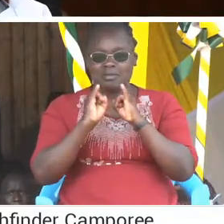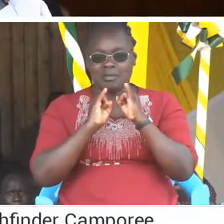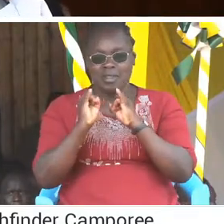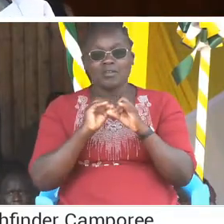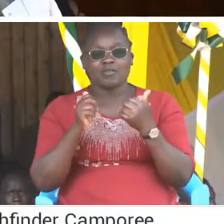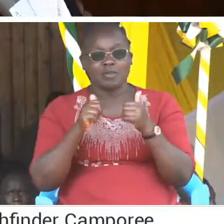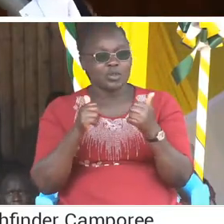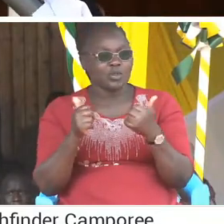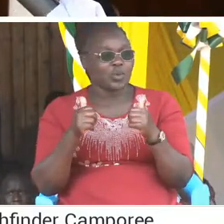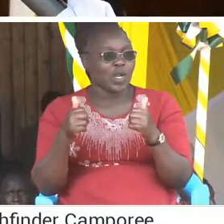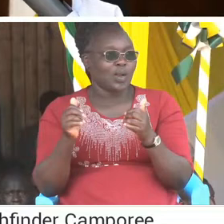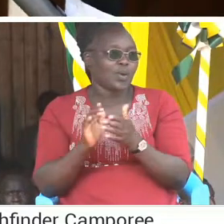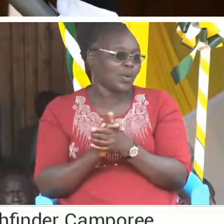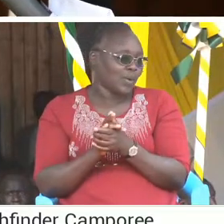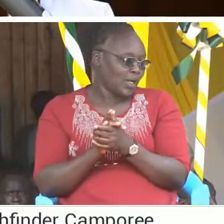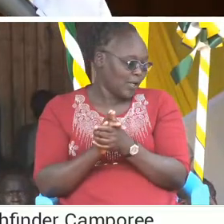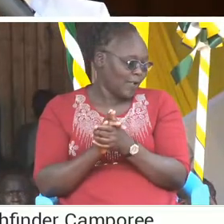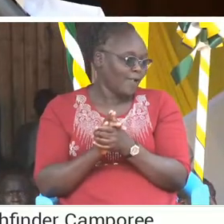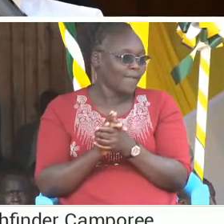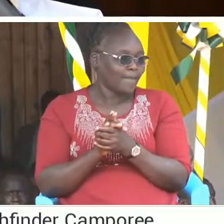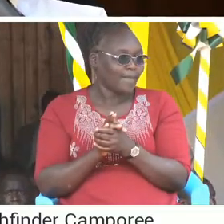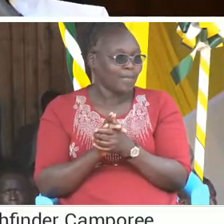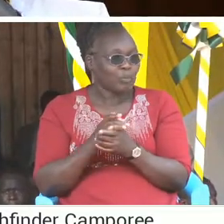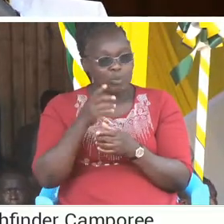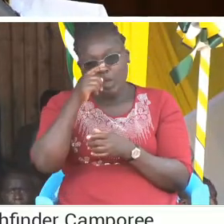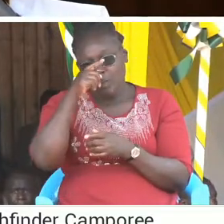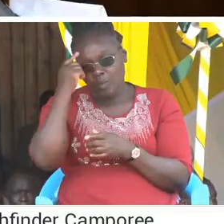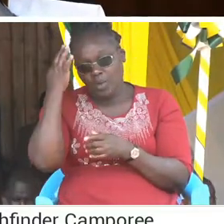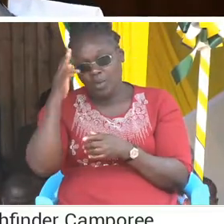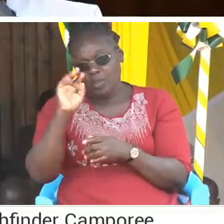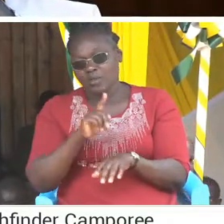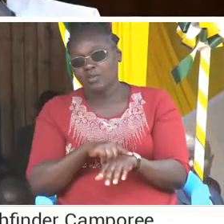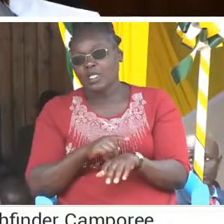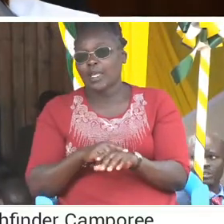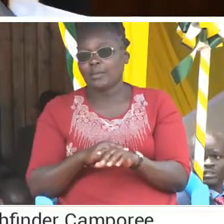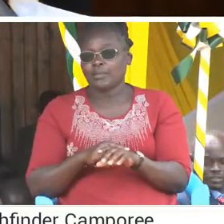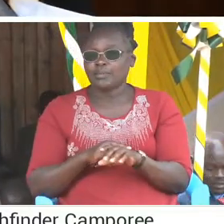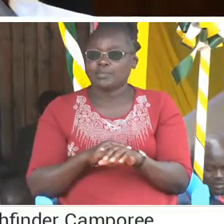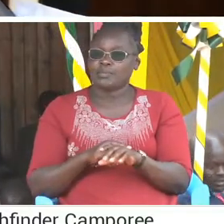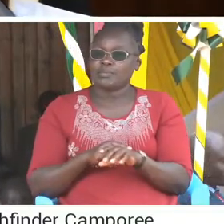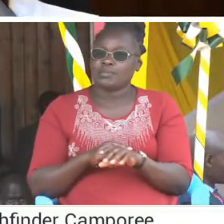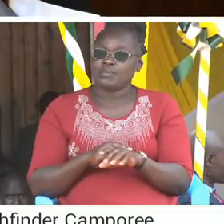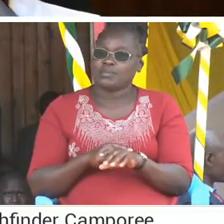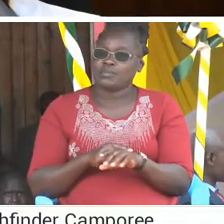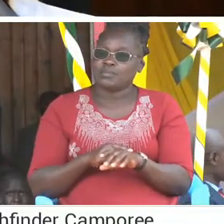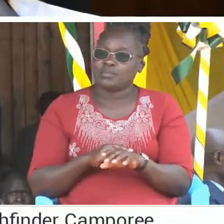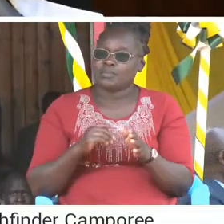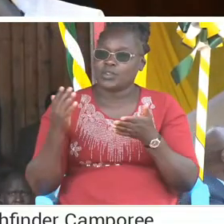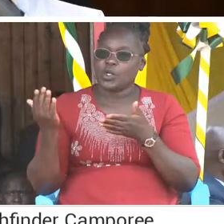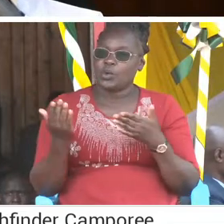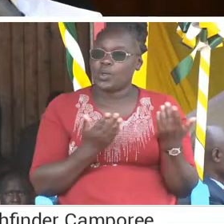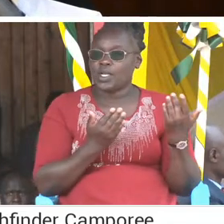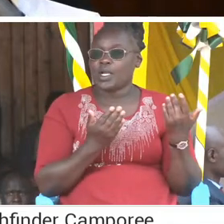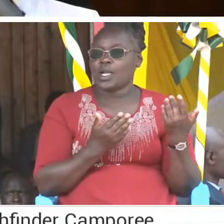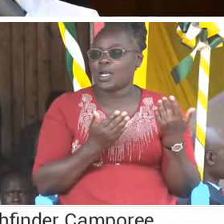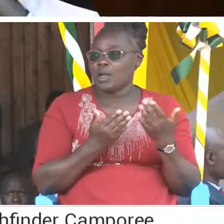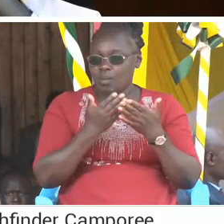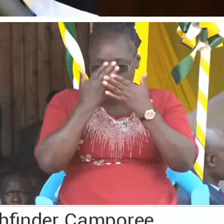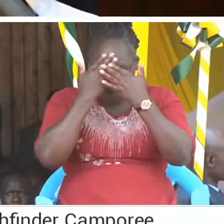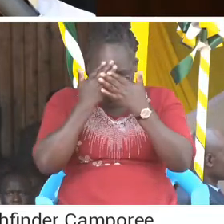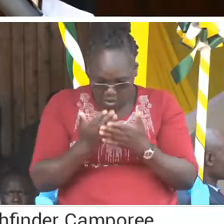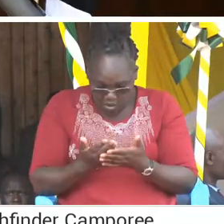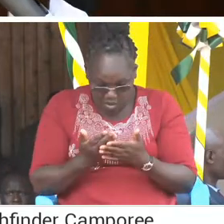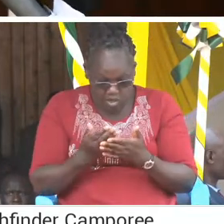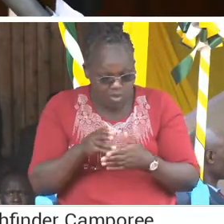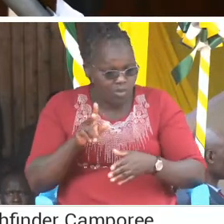kusikiza. Ningependa tu kwa sababu ya nafasi, nafasi yetu umeenda sana. Waheshimiwa Kipkosge yuko hapa, mheshimiwa